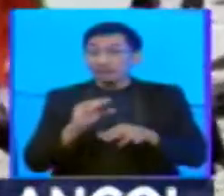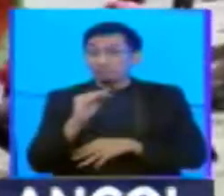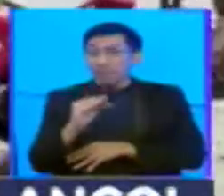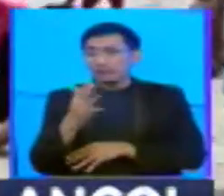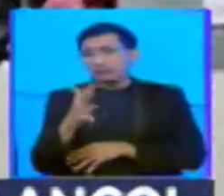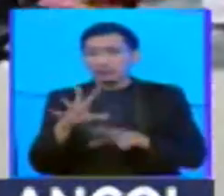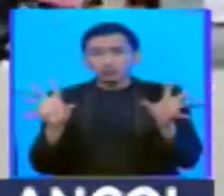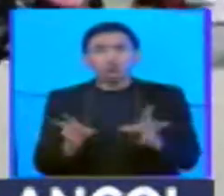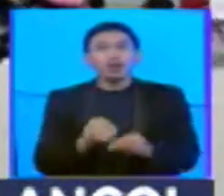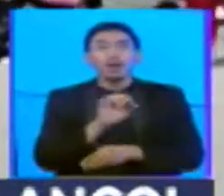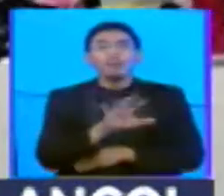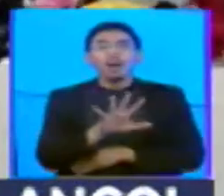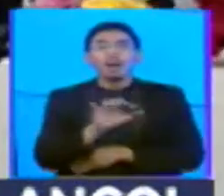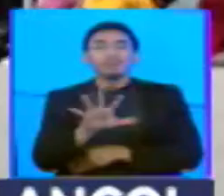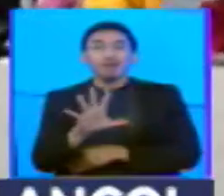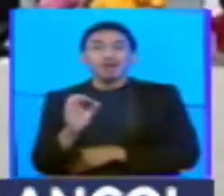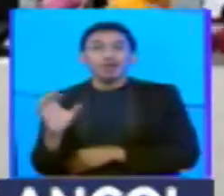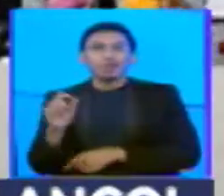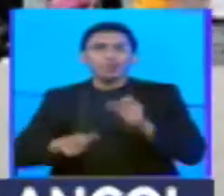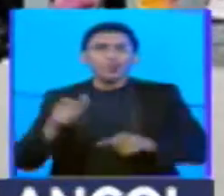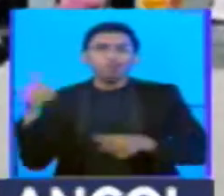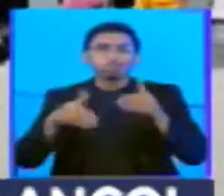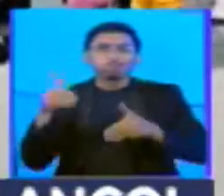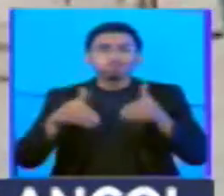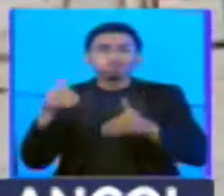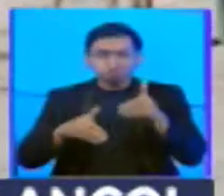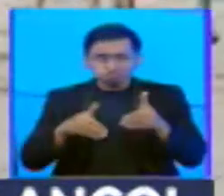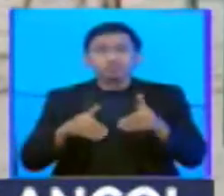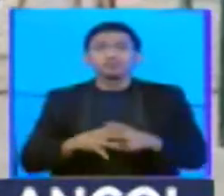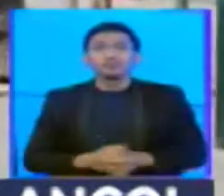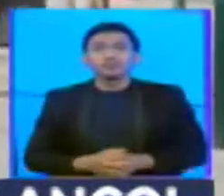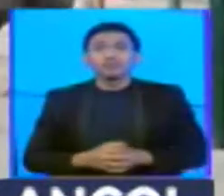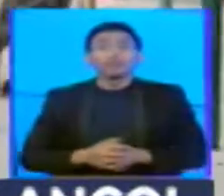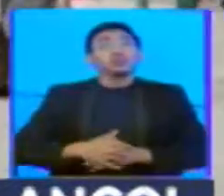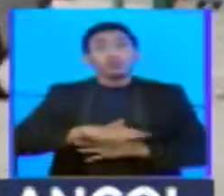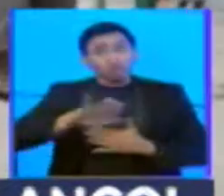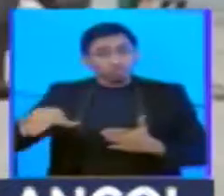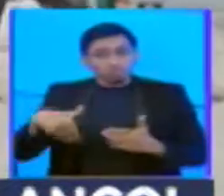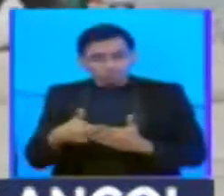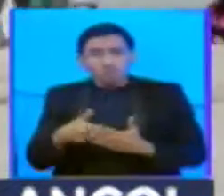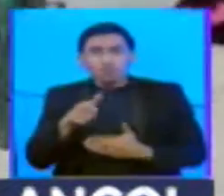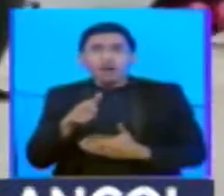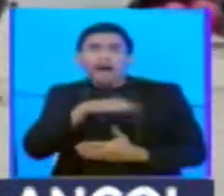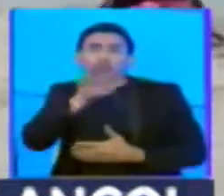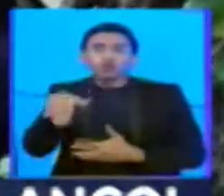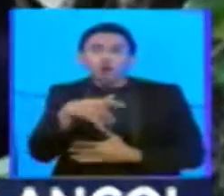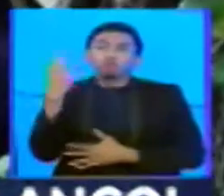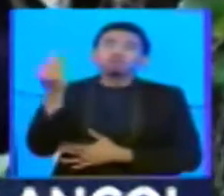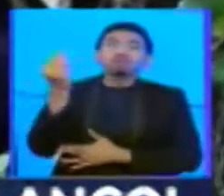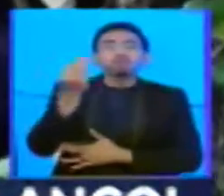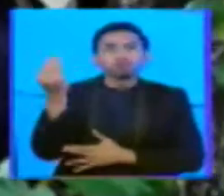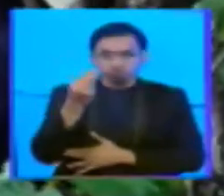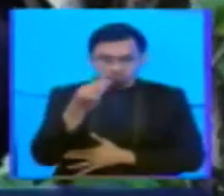5500 pengunjung yang menghadiri ataupun tiba di Taman Impian Jaya Ancol untuk habiskan akhir pekan mereka untuk itu